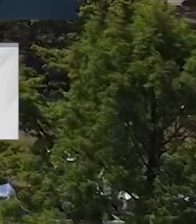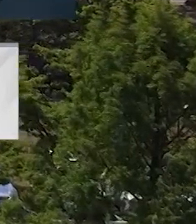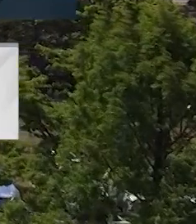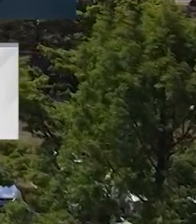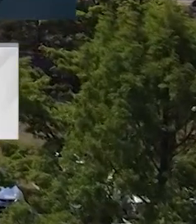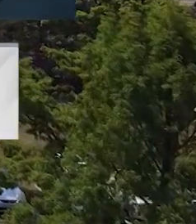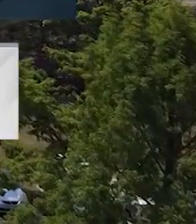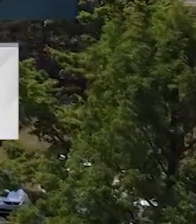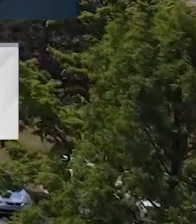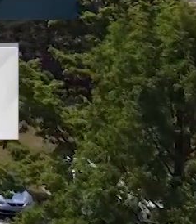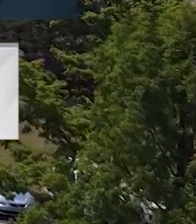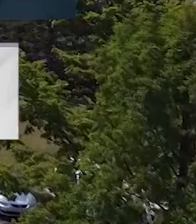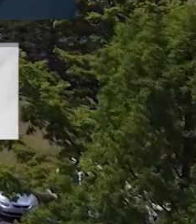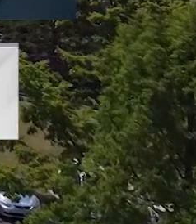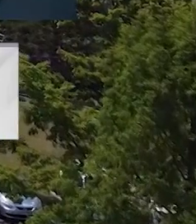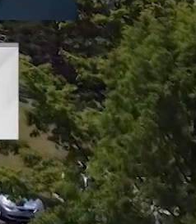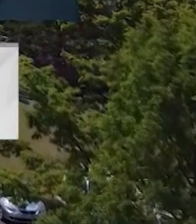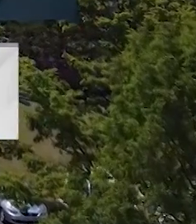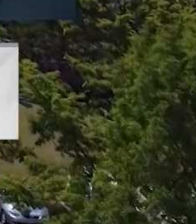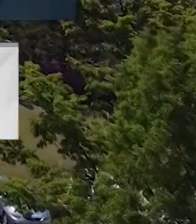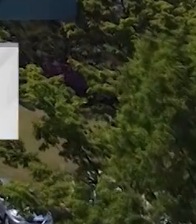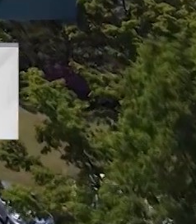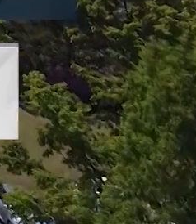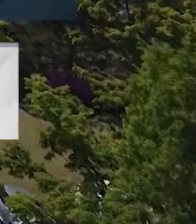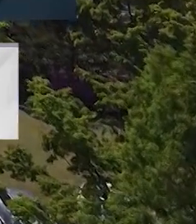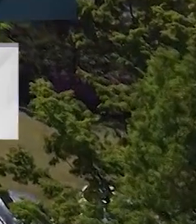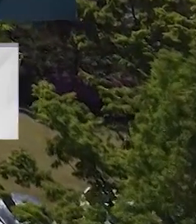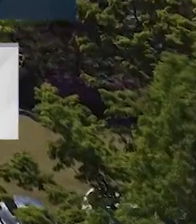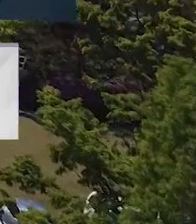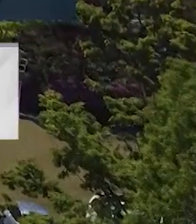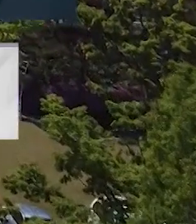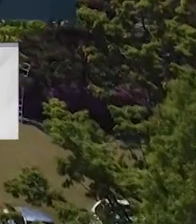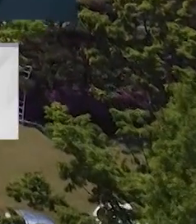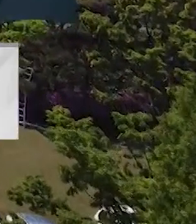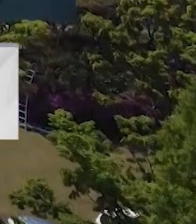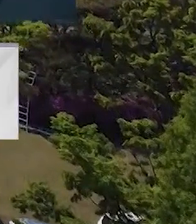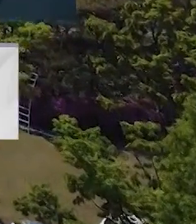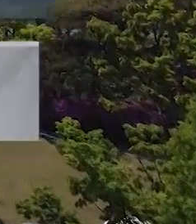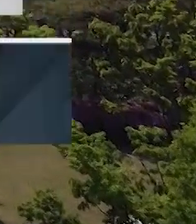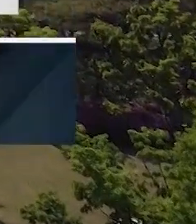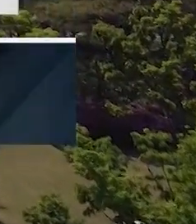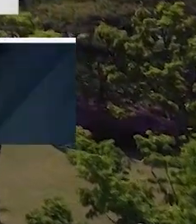수당이 인상되고 선거구 획정에 따라 선거구역이 변경됐기 때문입니다.